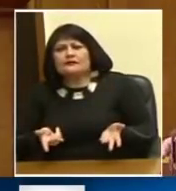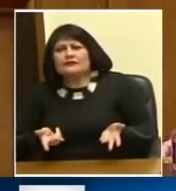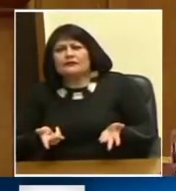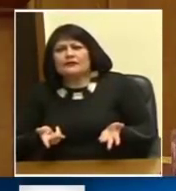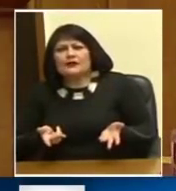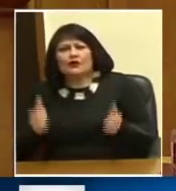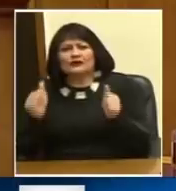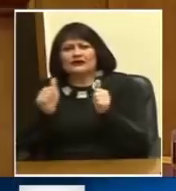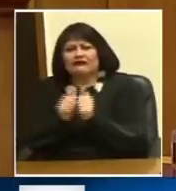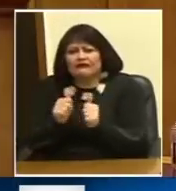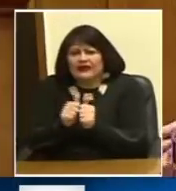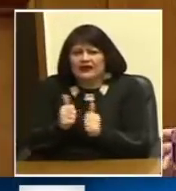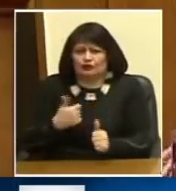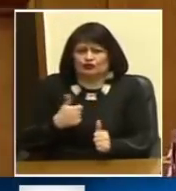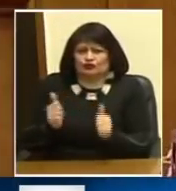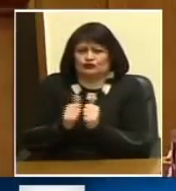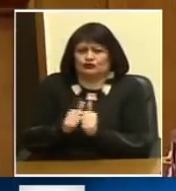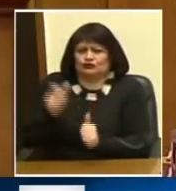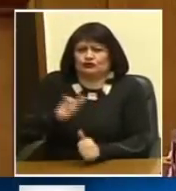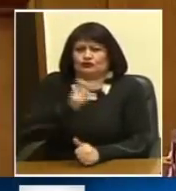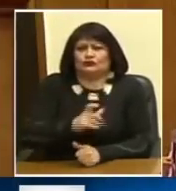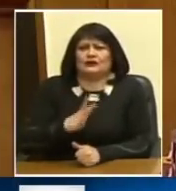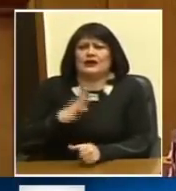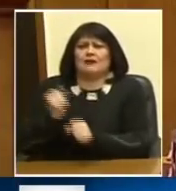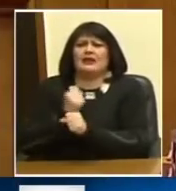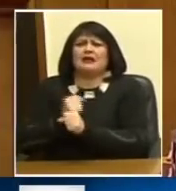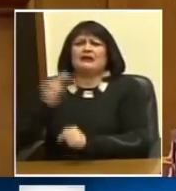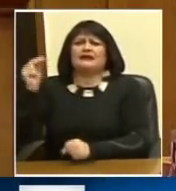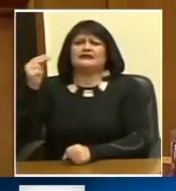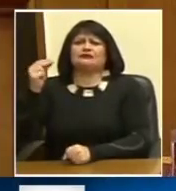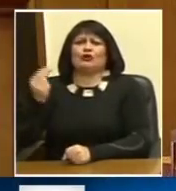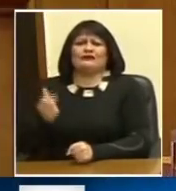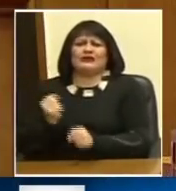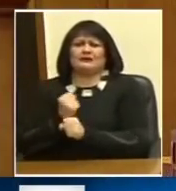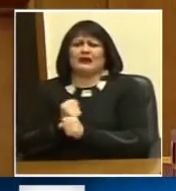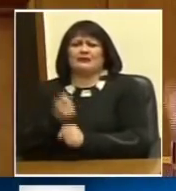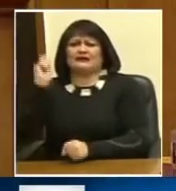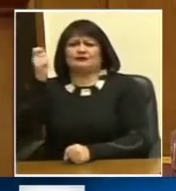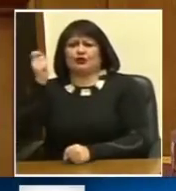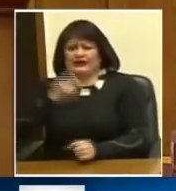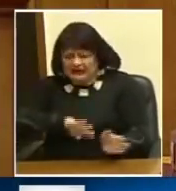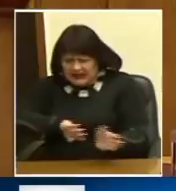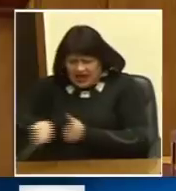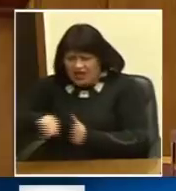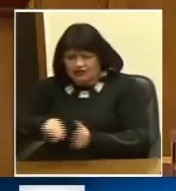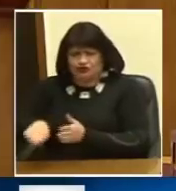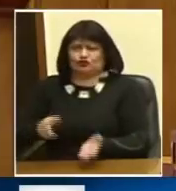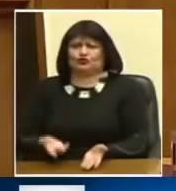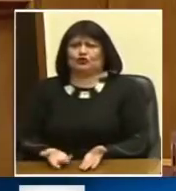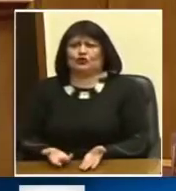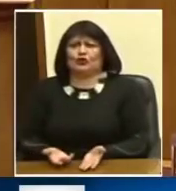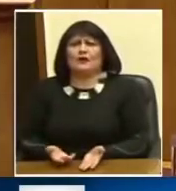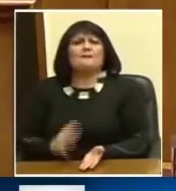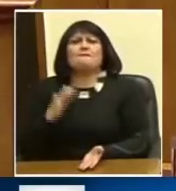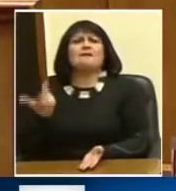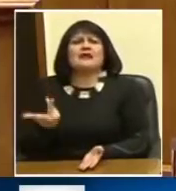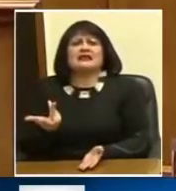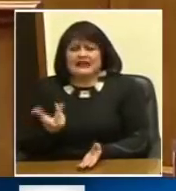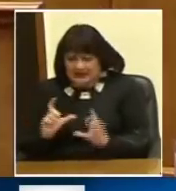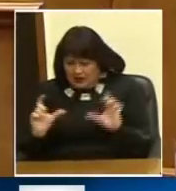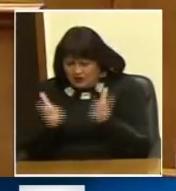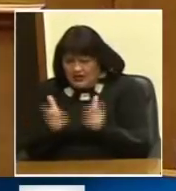φιλολαϊκό επιτέλους να φύγουν οι επαγγελματίες πολιτικοί, να μην είναι αιώνιοι, να μην είναι οικογένειες, δυναστείες μέσα